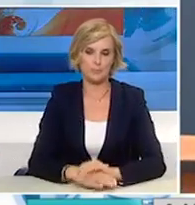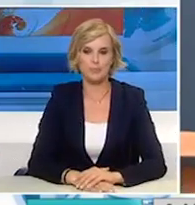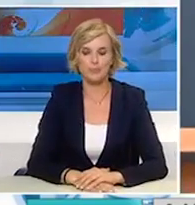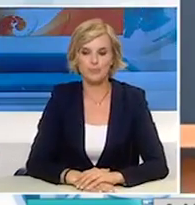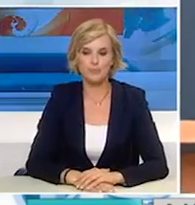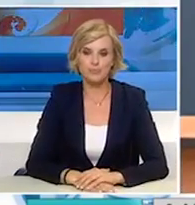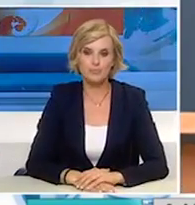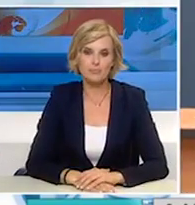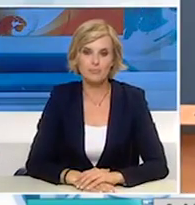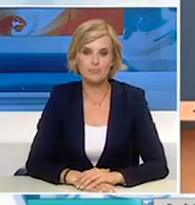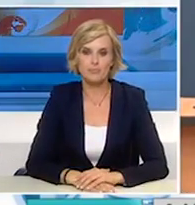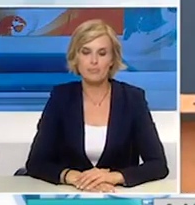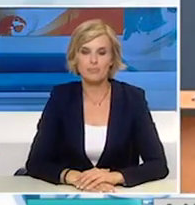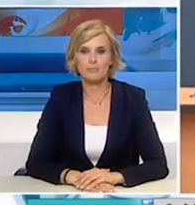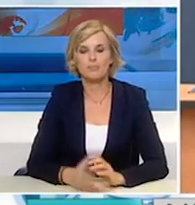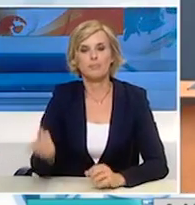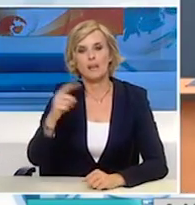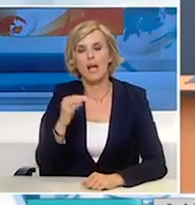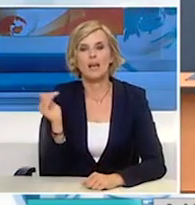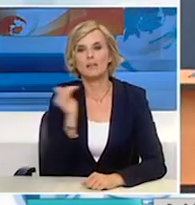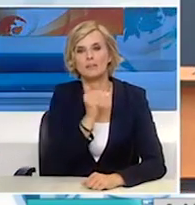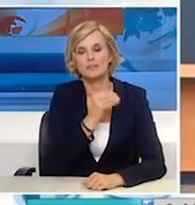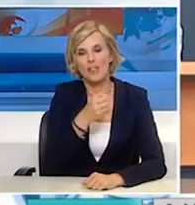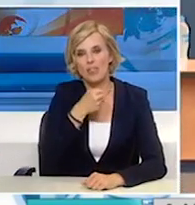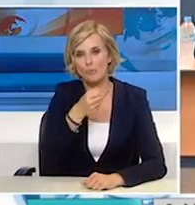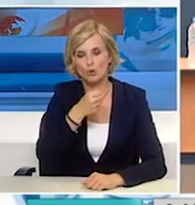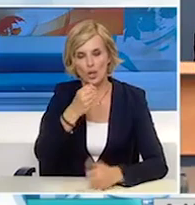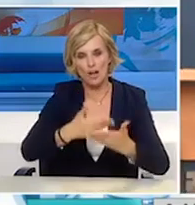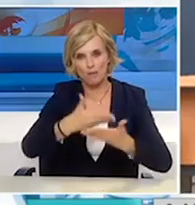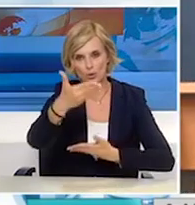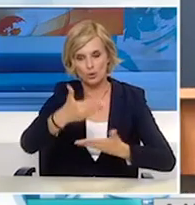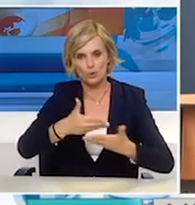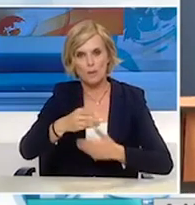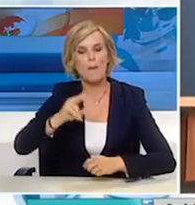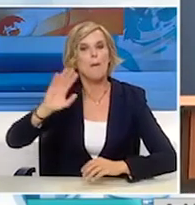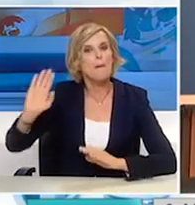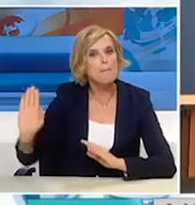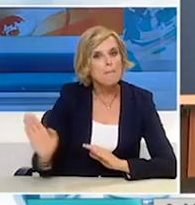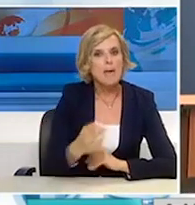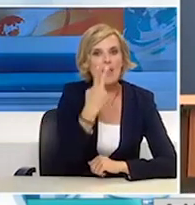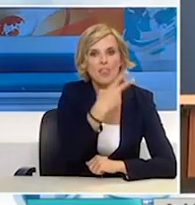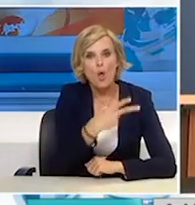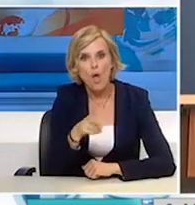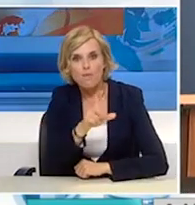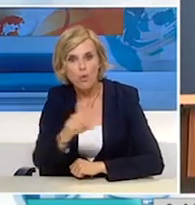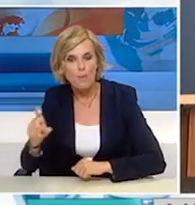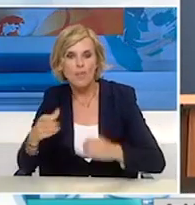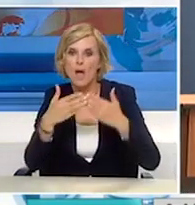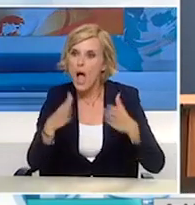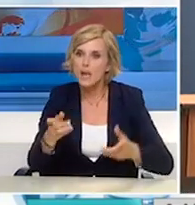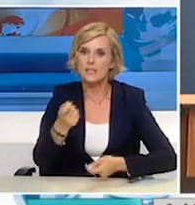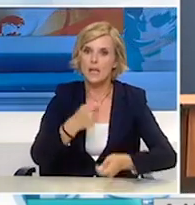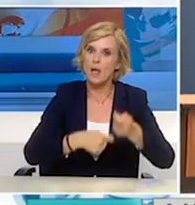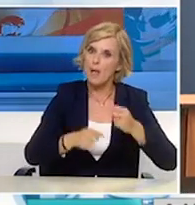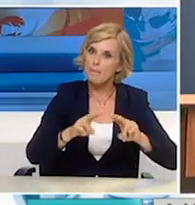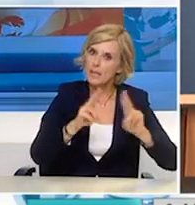Η κυρία Μιχοπούλου από την εφημερίδα Documento. Κύριε καθηγητά, έχουν περάσει 2 εβδομάδες από τότε που ξεκίνησαν να ανοίγουν ορισμένες